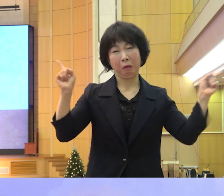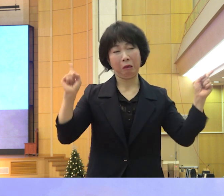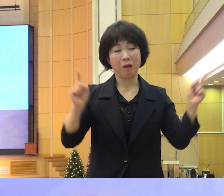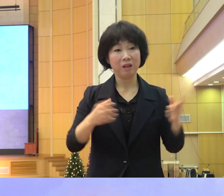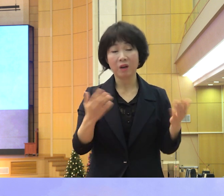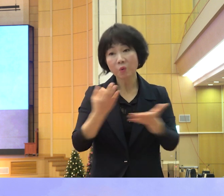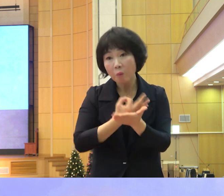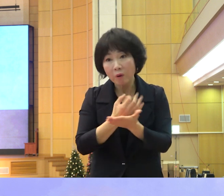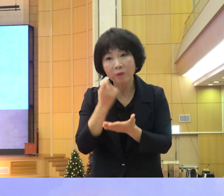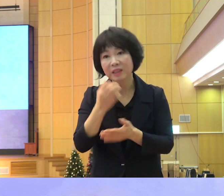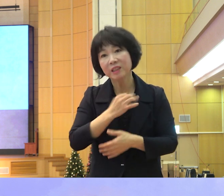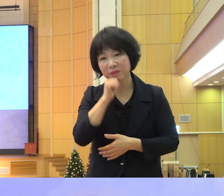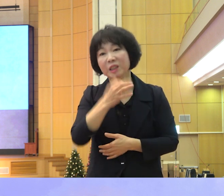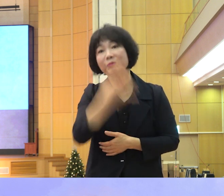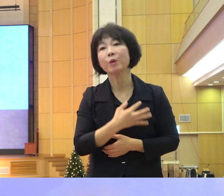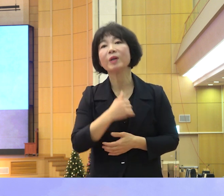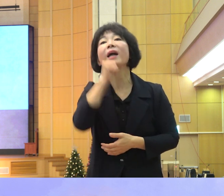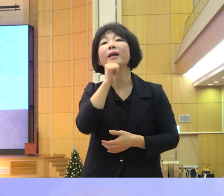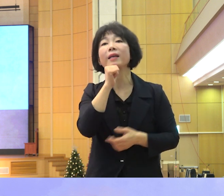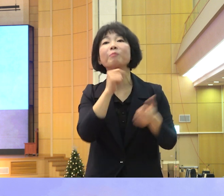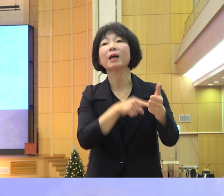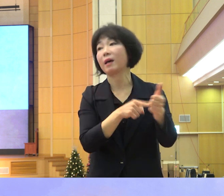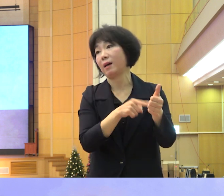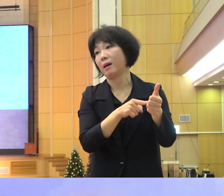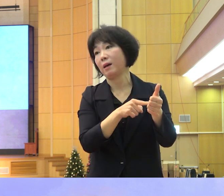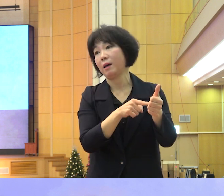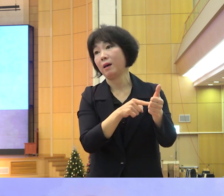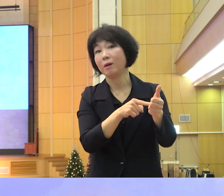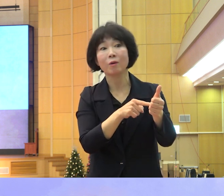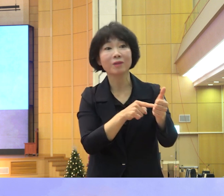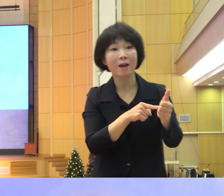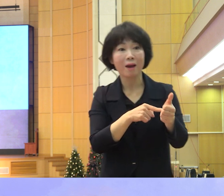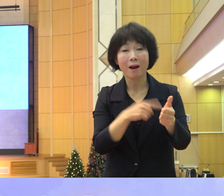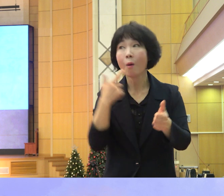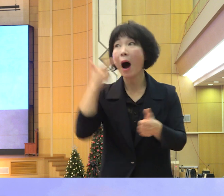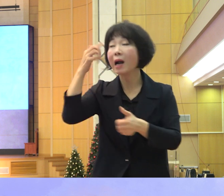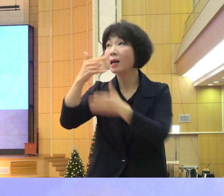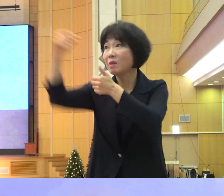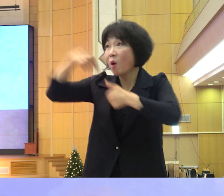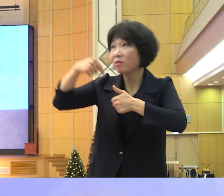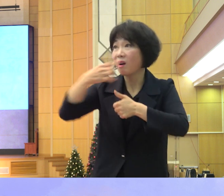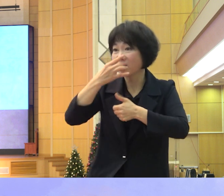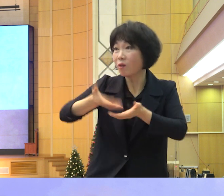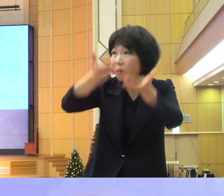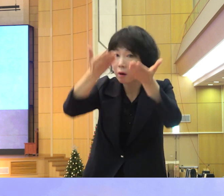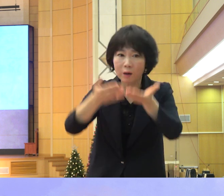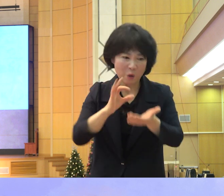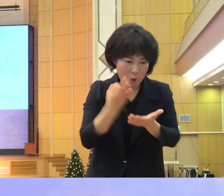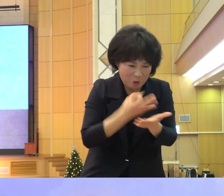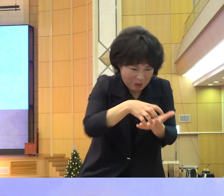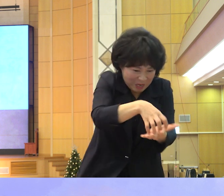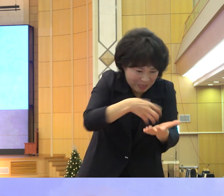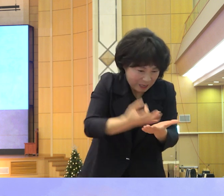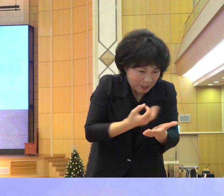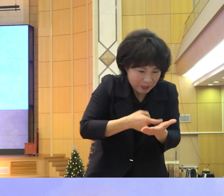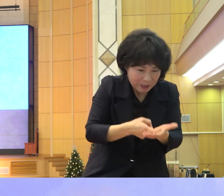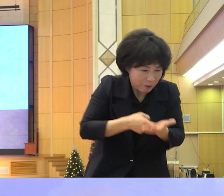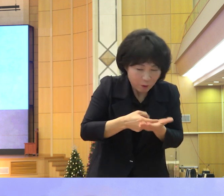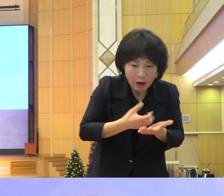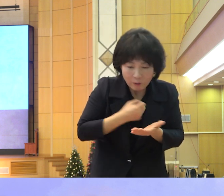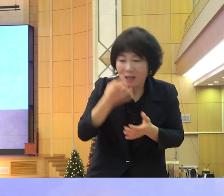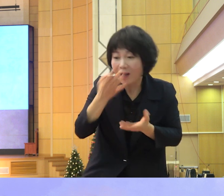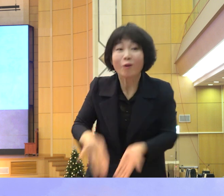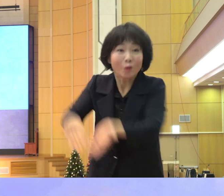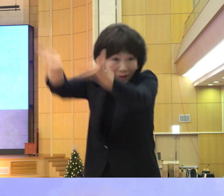얼마나 힘들겠어요. 그런데 어떤 사람이 찾아왔어. 10년도 안 만났던